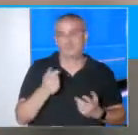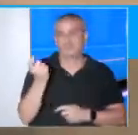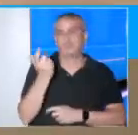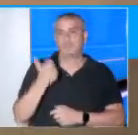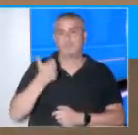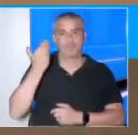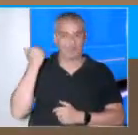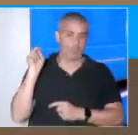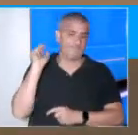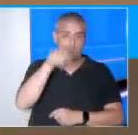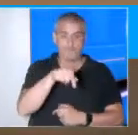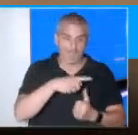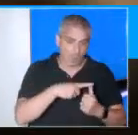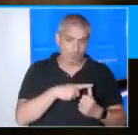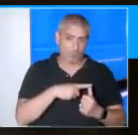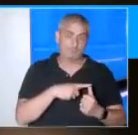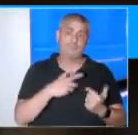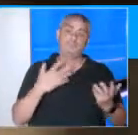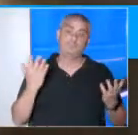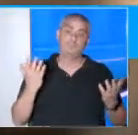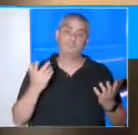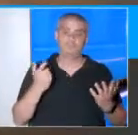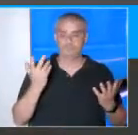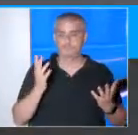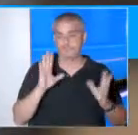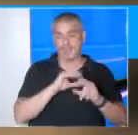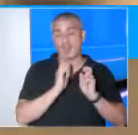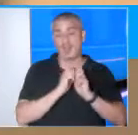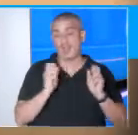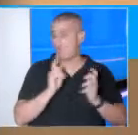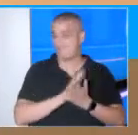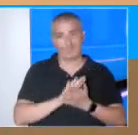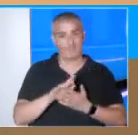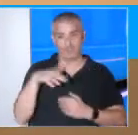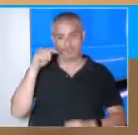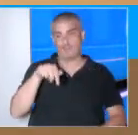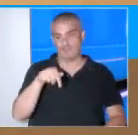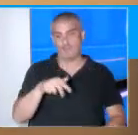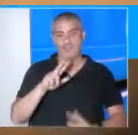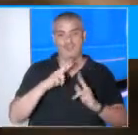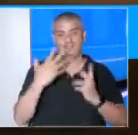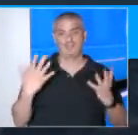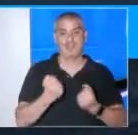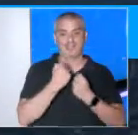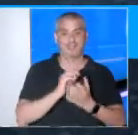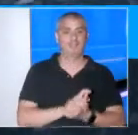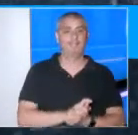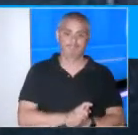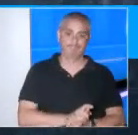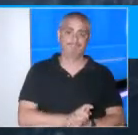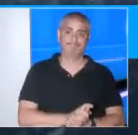פיקוד העורף הוזקו לכאן, ולילה ארוך ולא פשוט כאן עוד לצוותי ההצלה. כן,